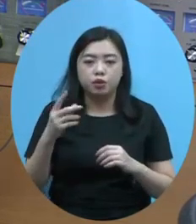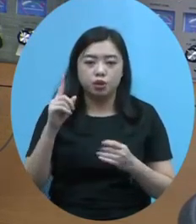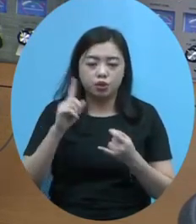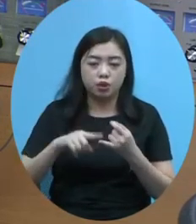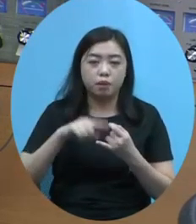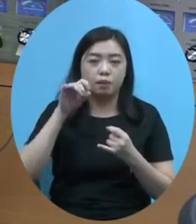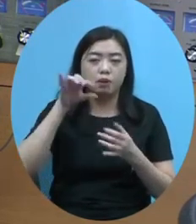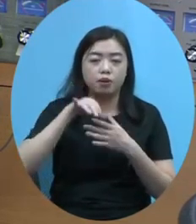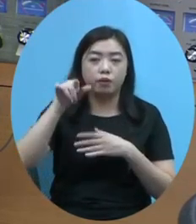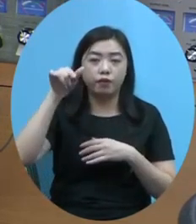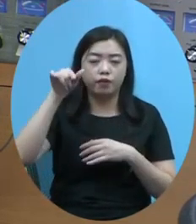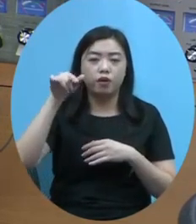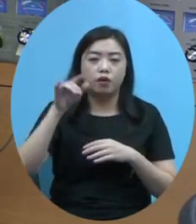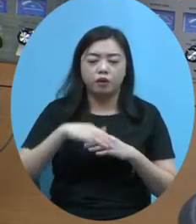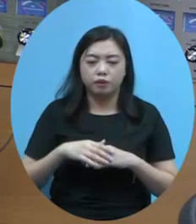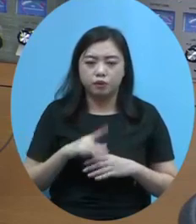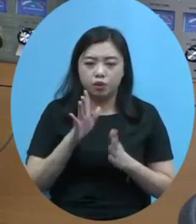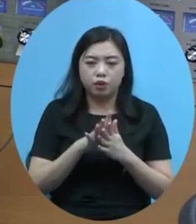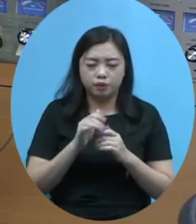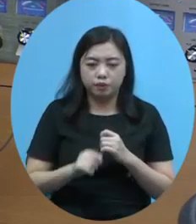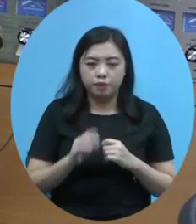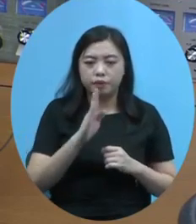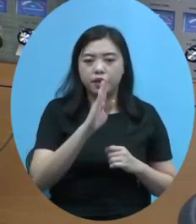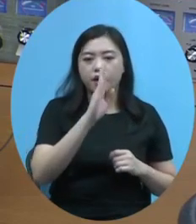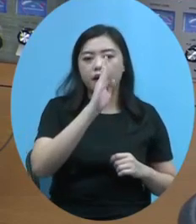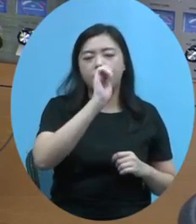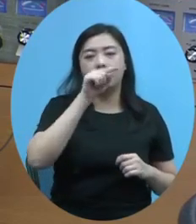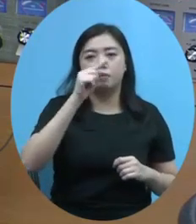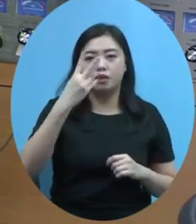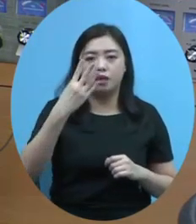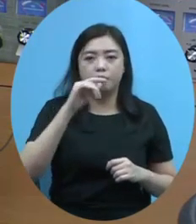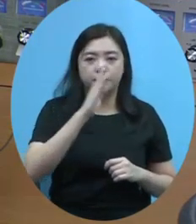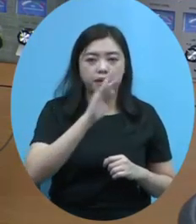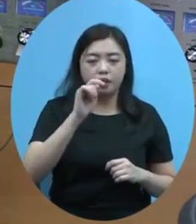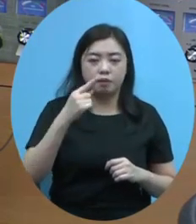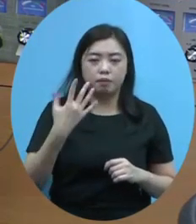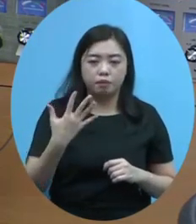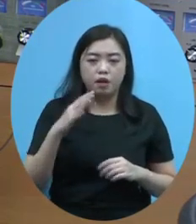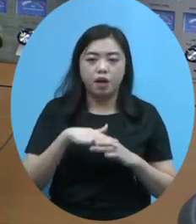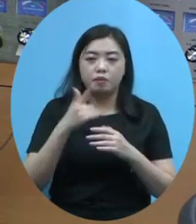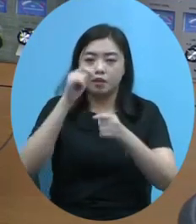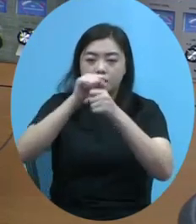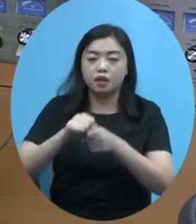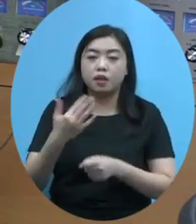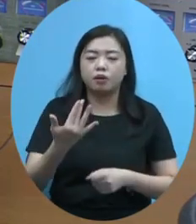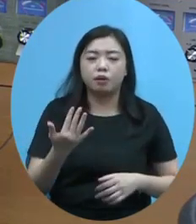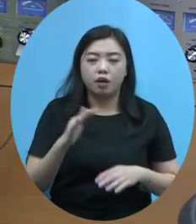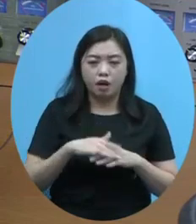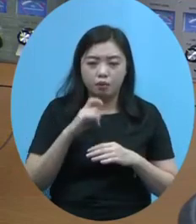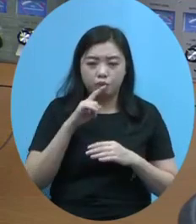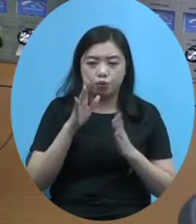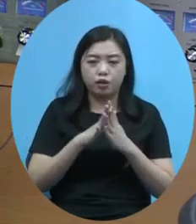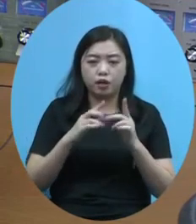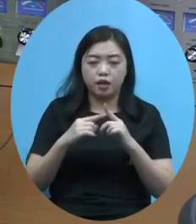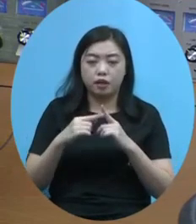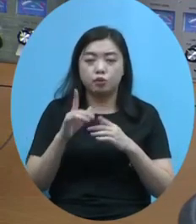度，頭先有講到話防，即係想了解翻其實 BA.4 同5今日本地其實新增幾多？因為頭先有講到防務員有一個屋企人